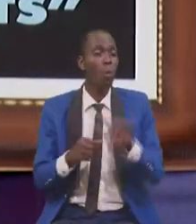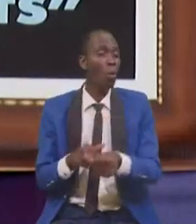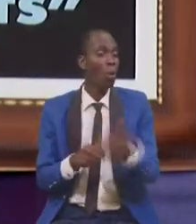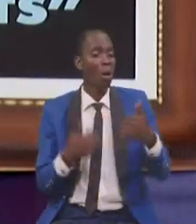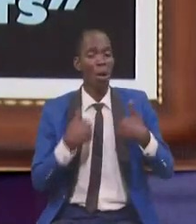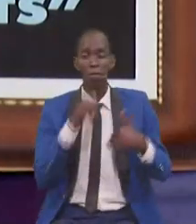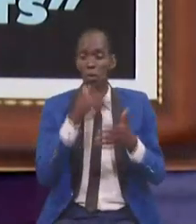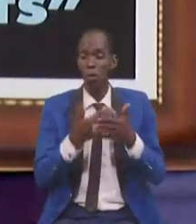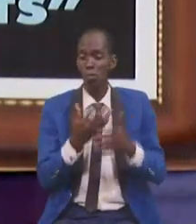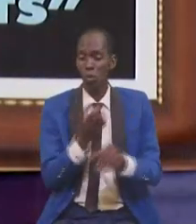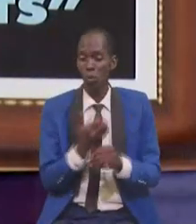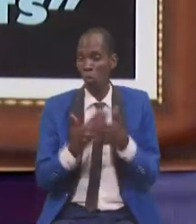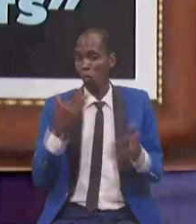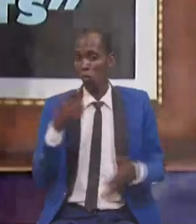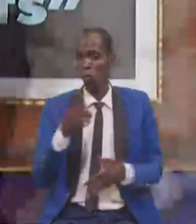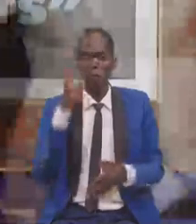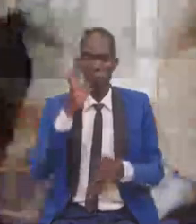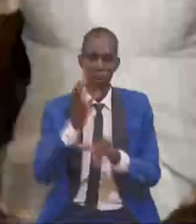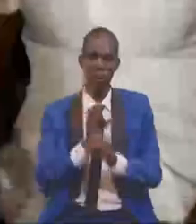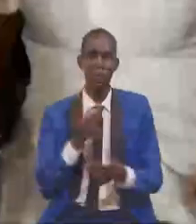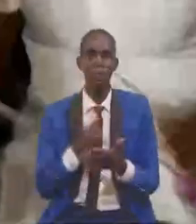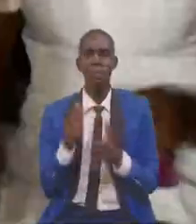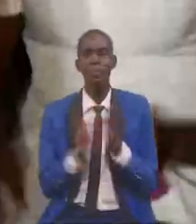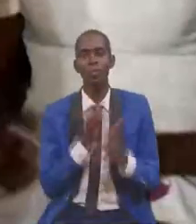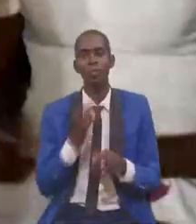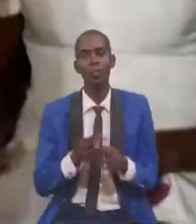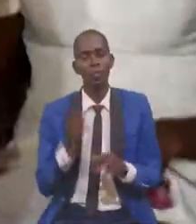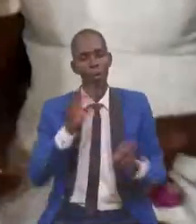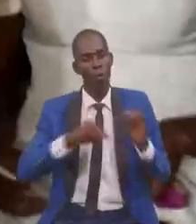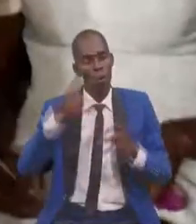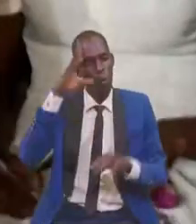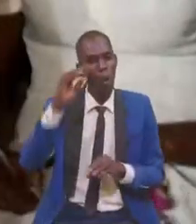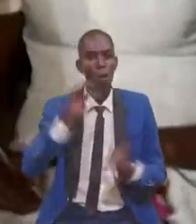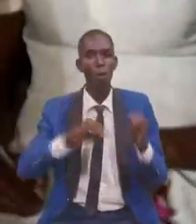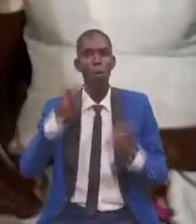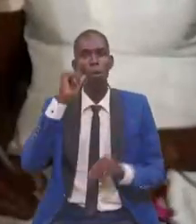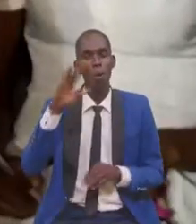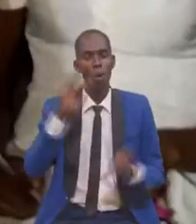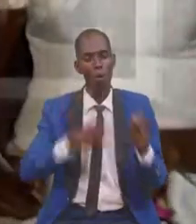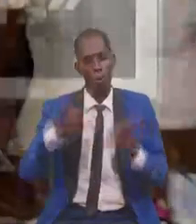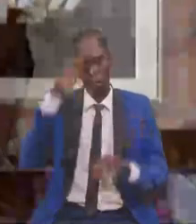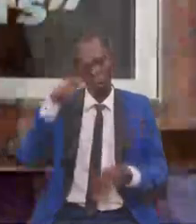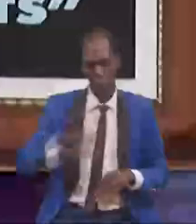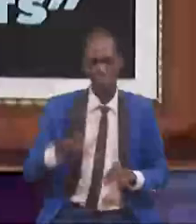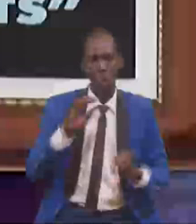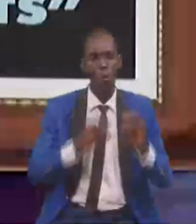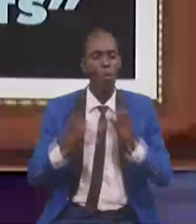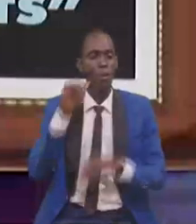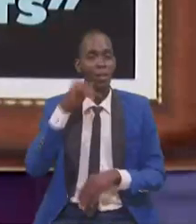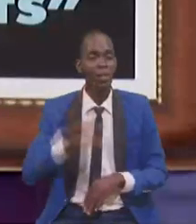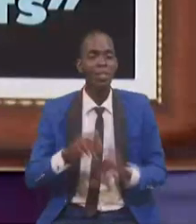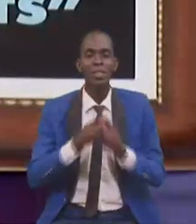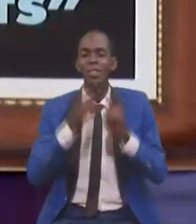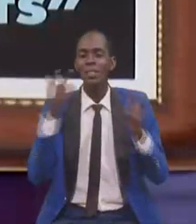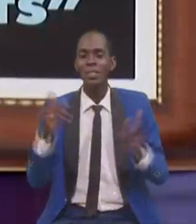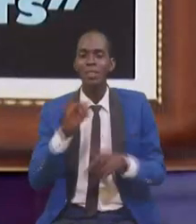Ce qu'on n'a pas reçu avant toi, tu vas l'avoir. Ô femme, homme,